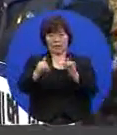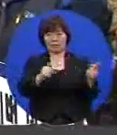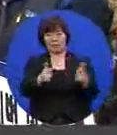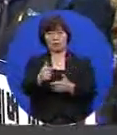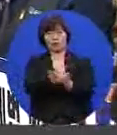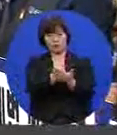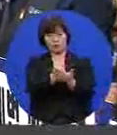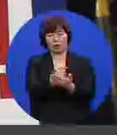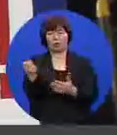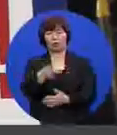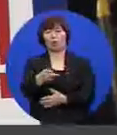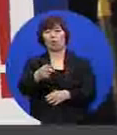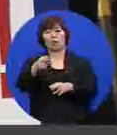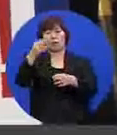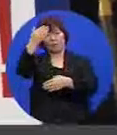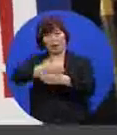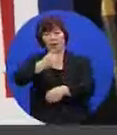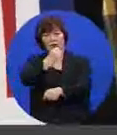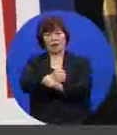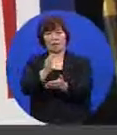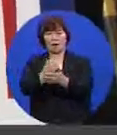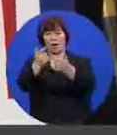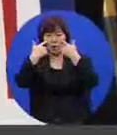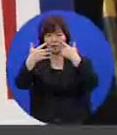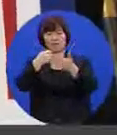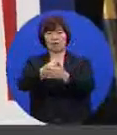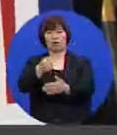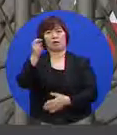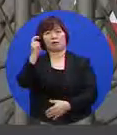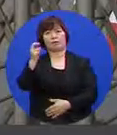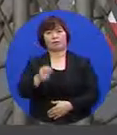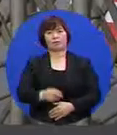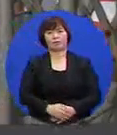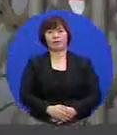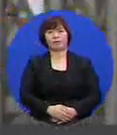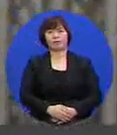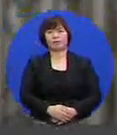운명과 군산공장 폐쇄 여부가 사실상 확정될 것으로 보입니다.